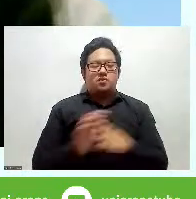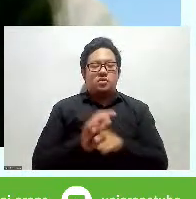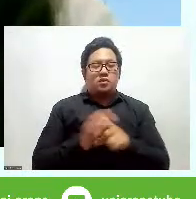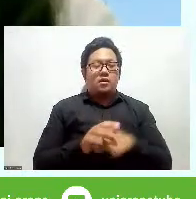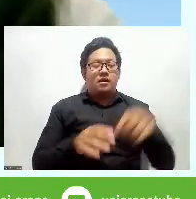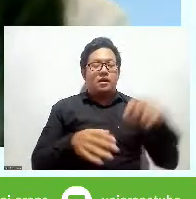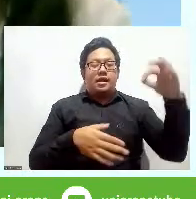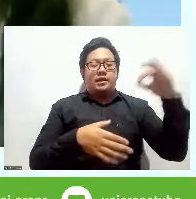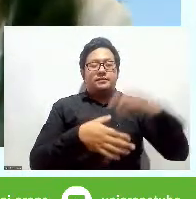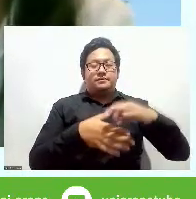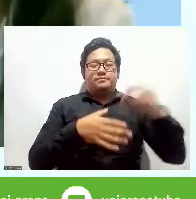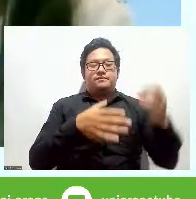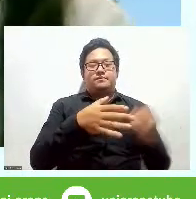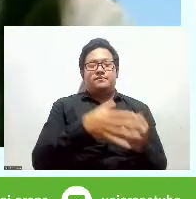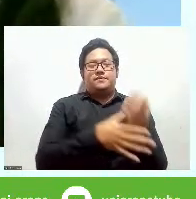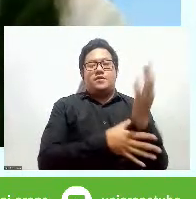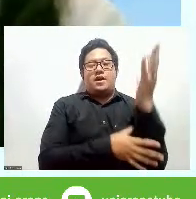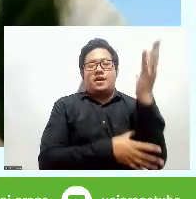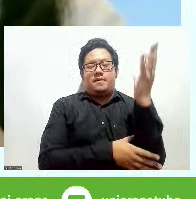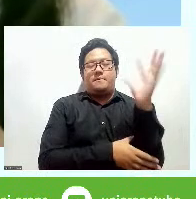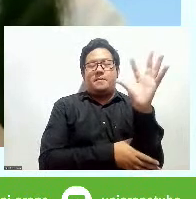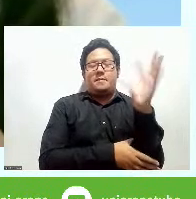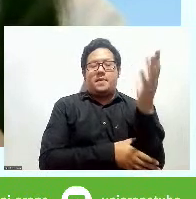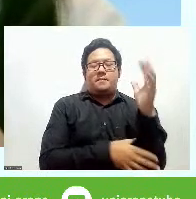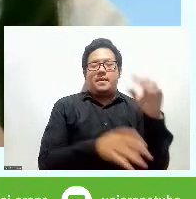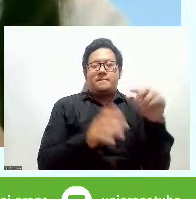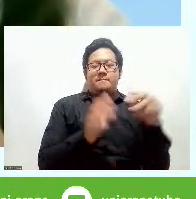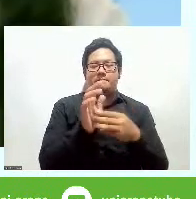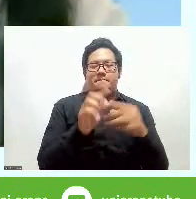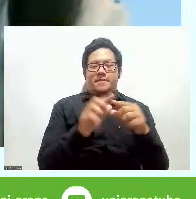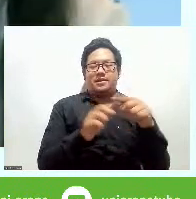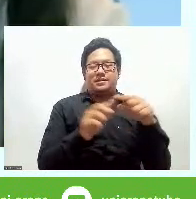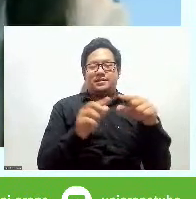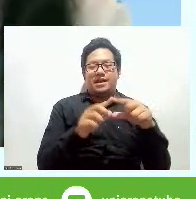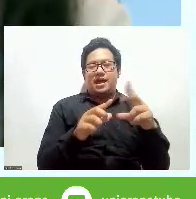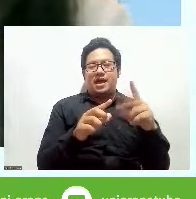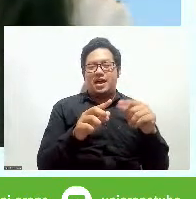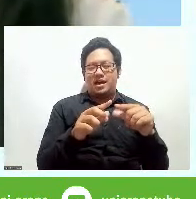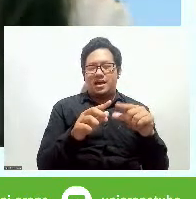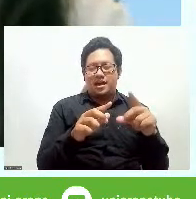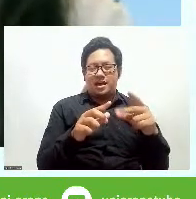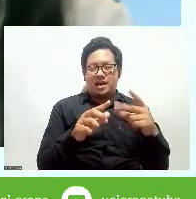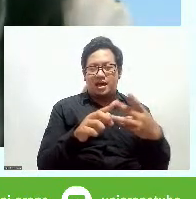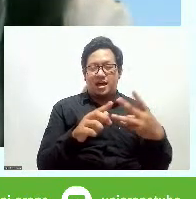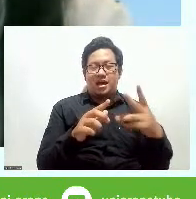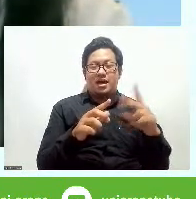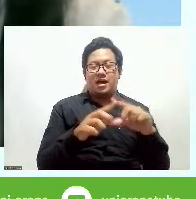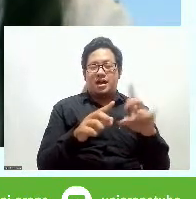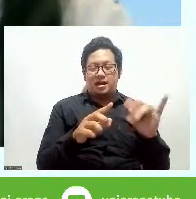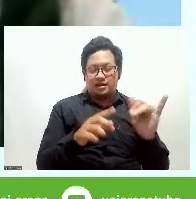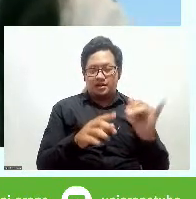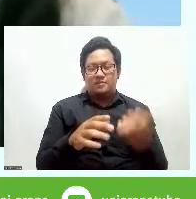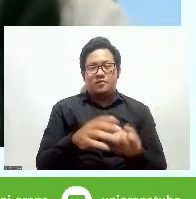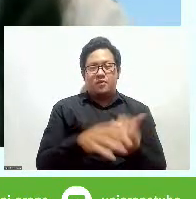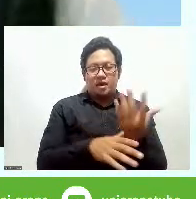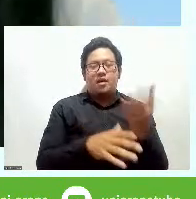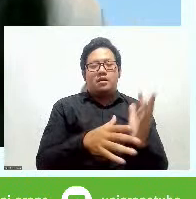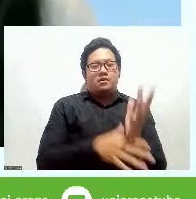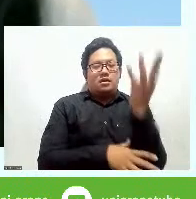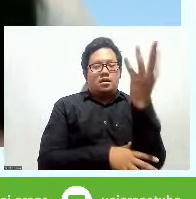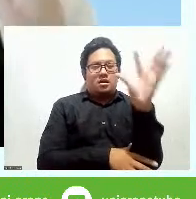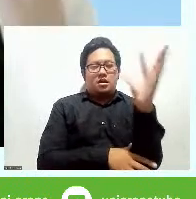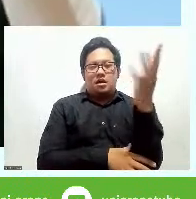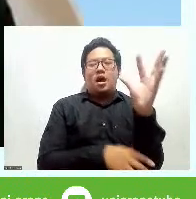harus kondisinya pulsa jadi matahari halus misalnya 6 jam ini kondisinya gelap